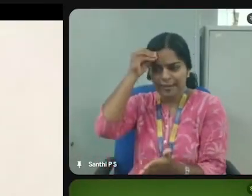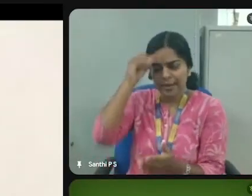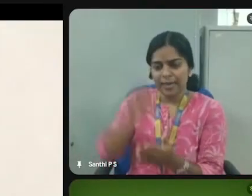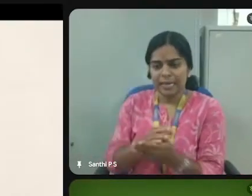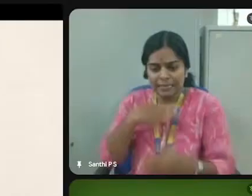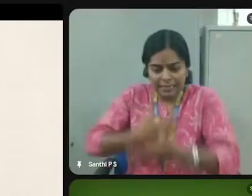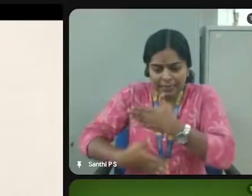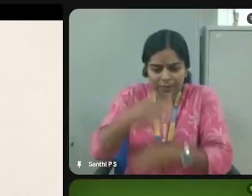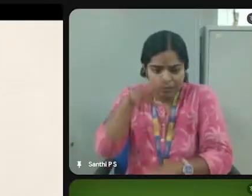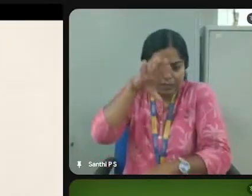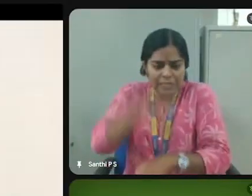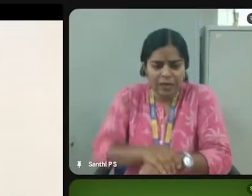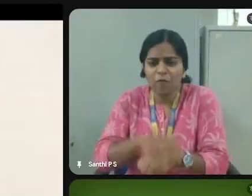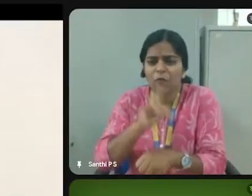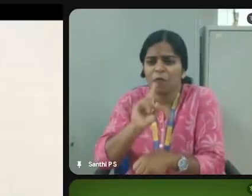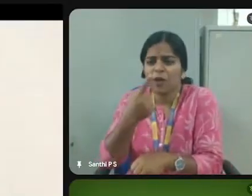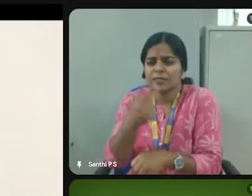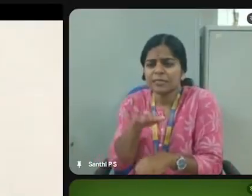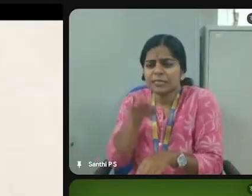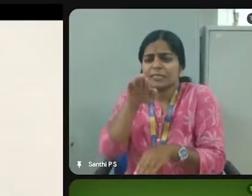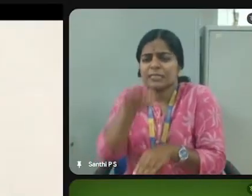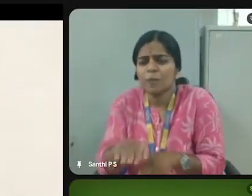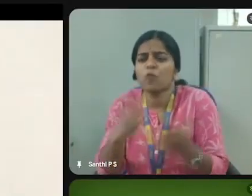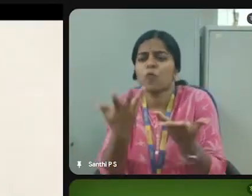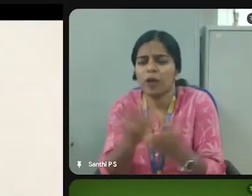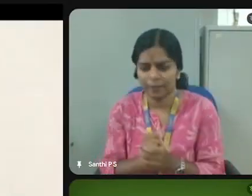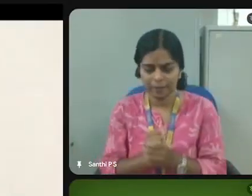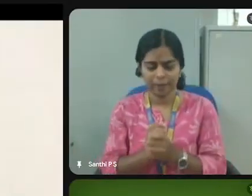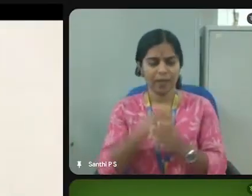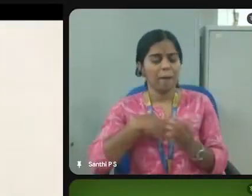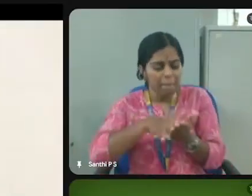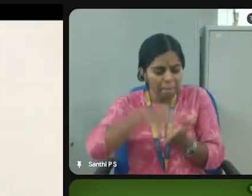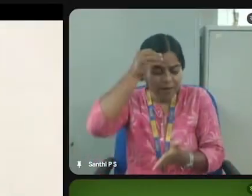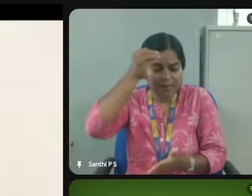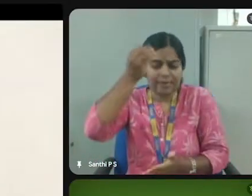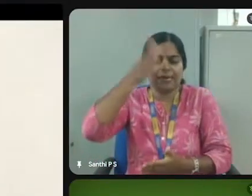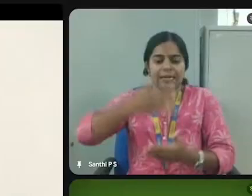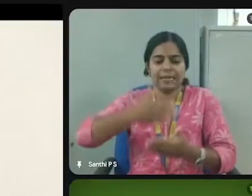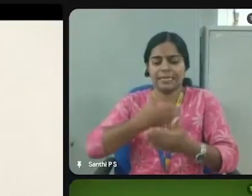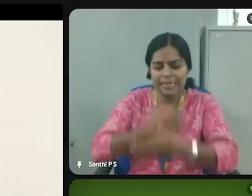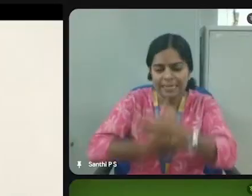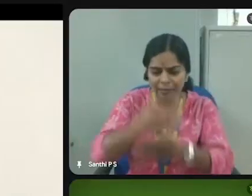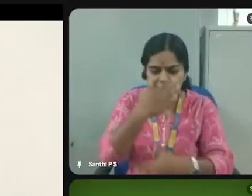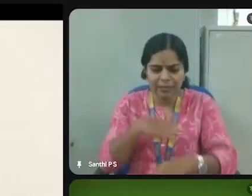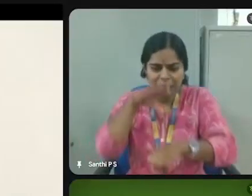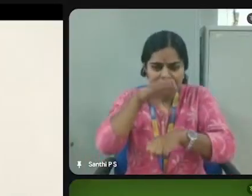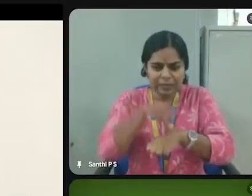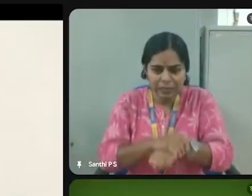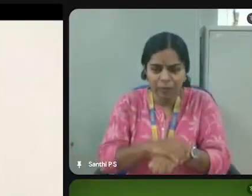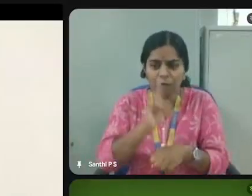കൈകാര്യം ചെയ്യുന്നതിൽ എന്ത് പ്രാധാന്യമാണുള്ളത്? പഠന പരിമിതിയെ കൈകാര്യം ചെയ്യുന്നതിൽ ആദ്യകാല ഇടപെടൽ